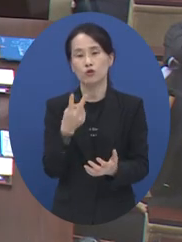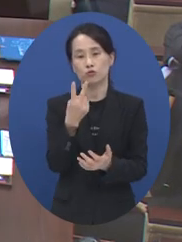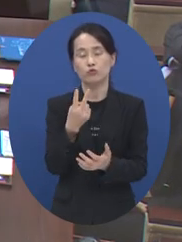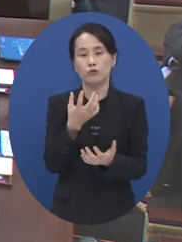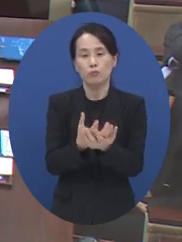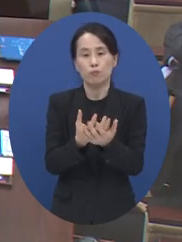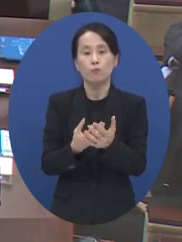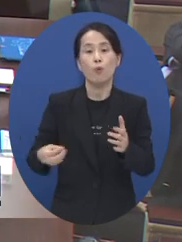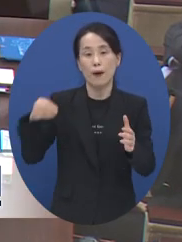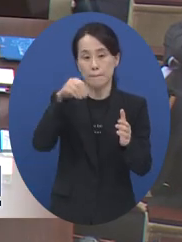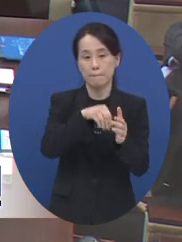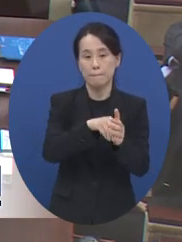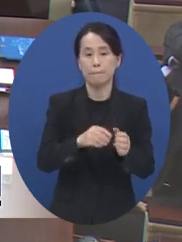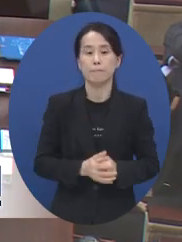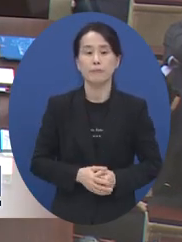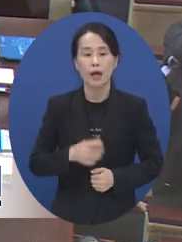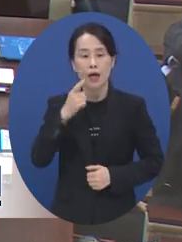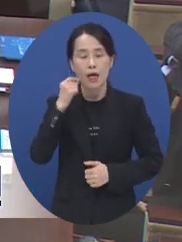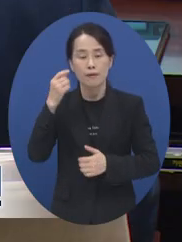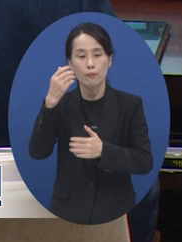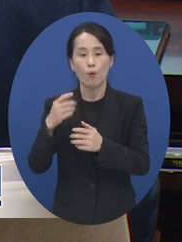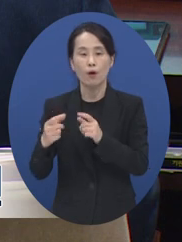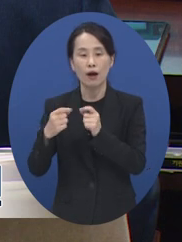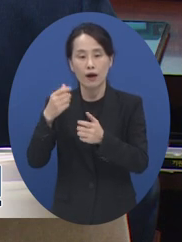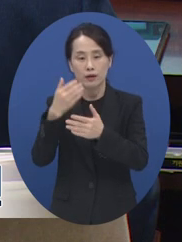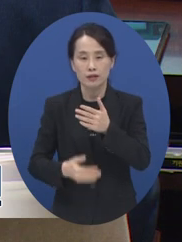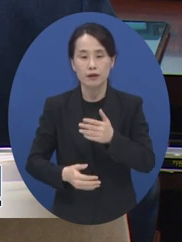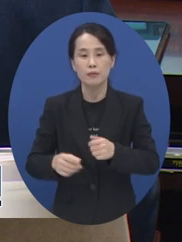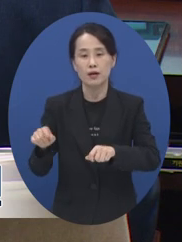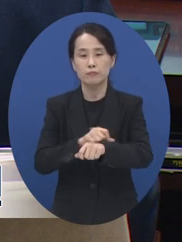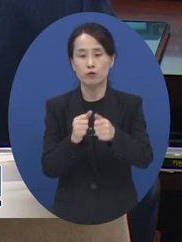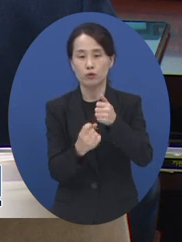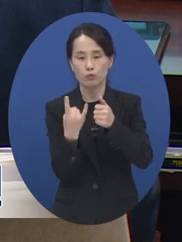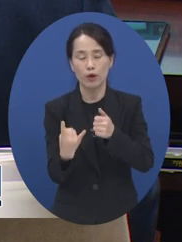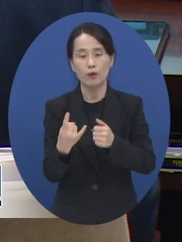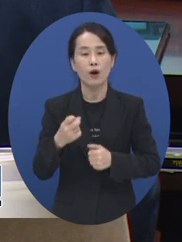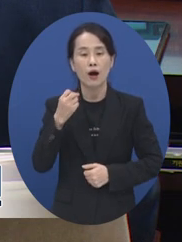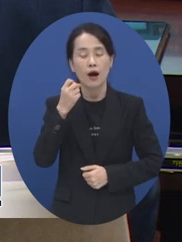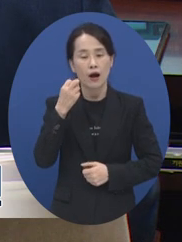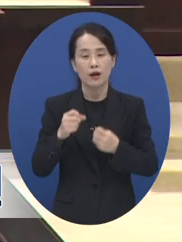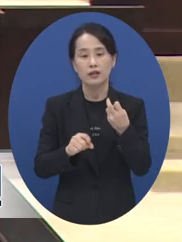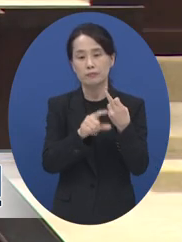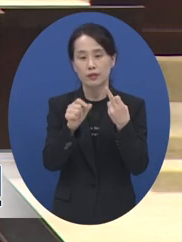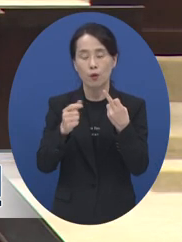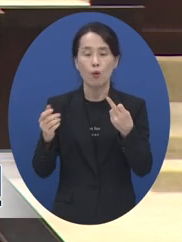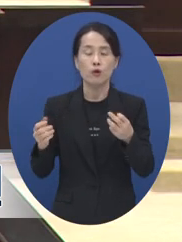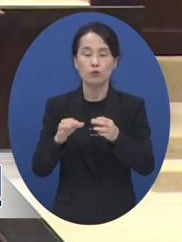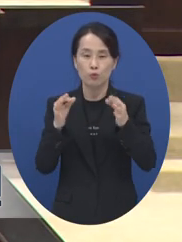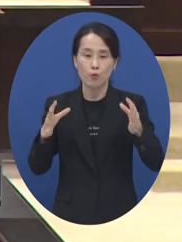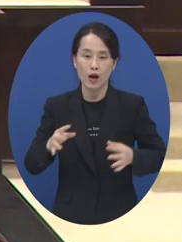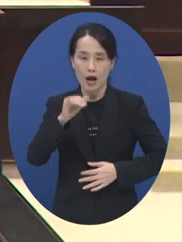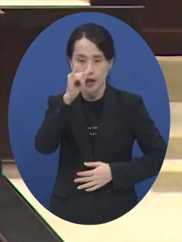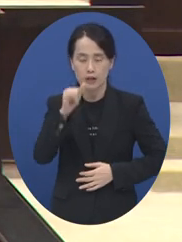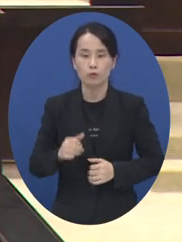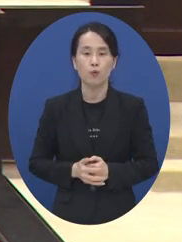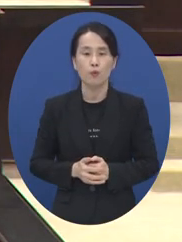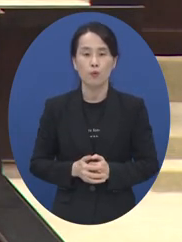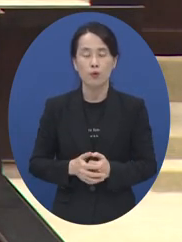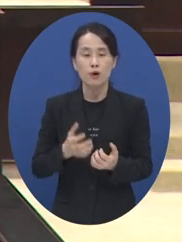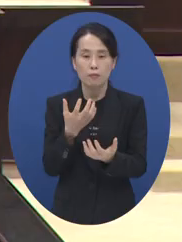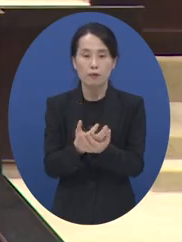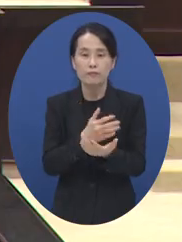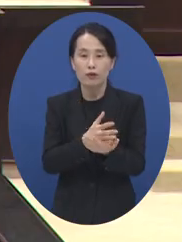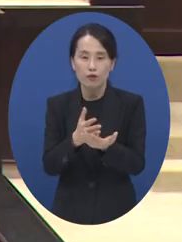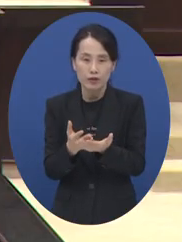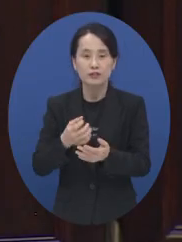포함됐습니다 친일 잔재 청산 책들 위원회가 12개월 동안 구성되고 소재 부품 산업 경쟁력 강화를 위한 지원 근거가